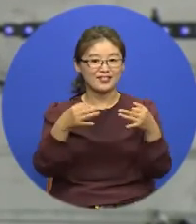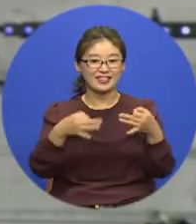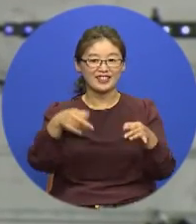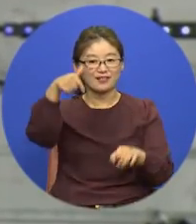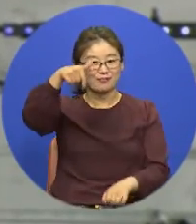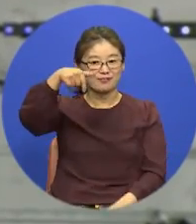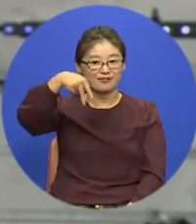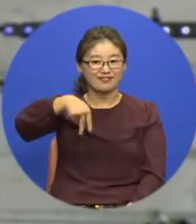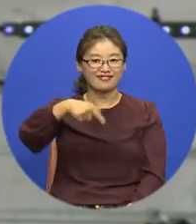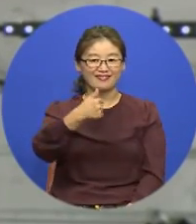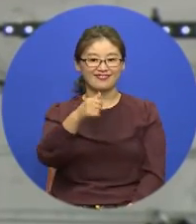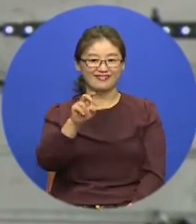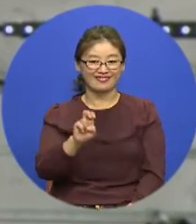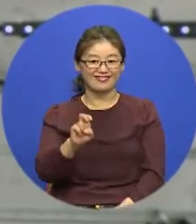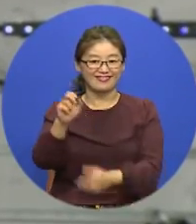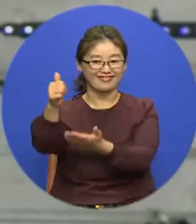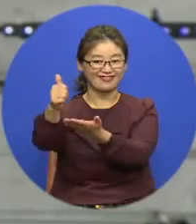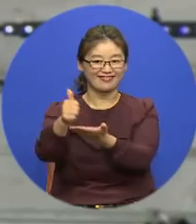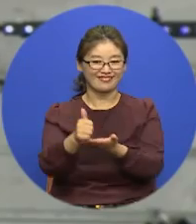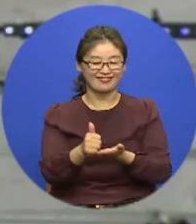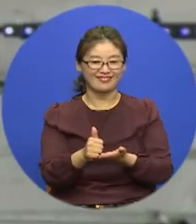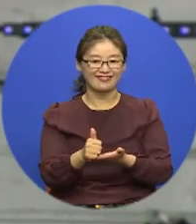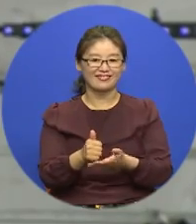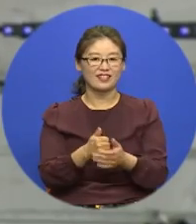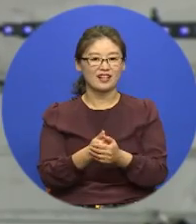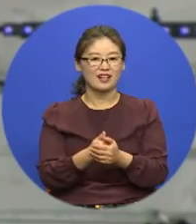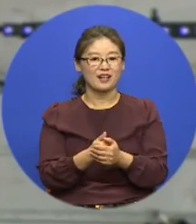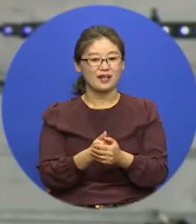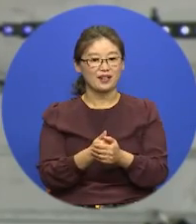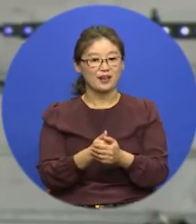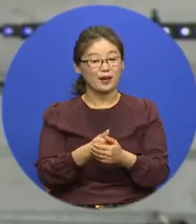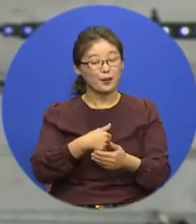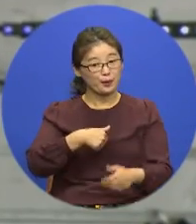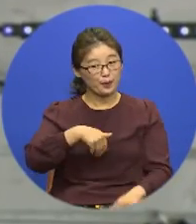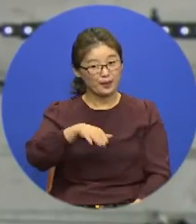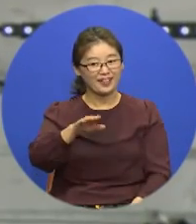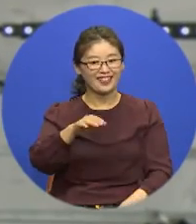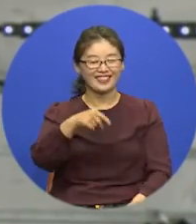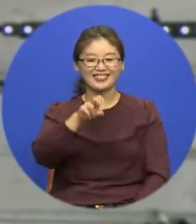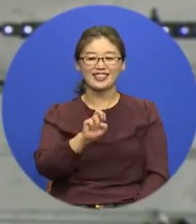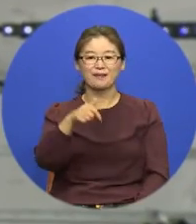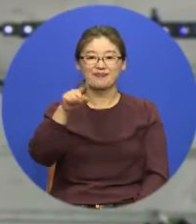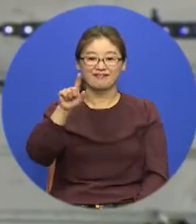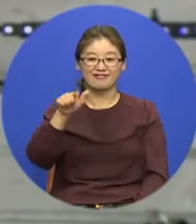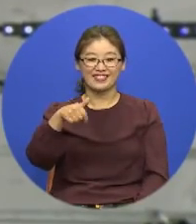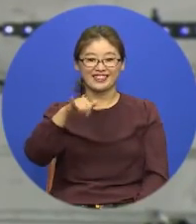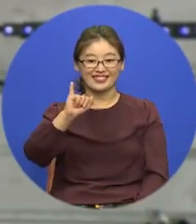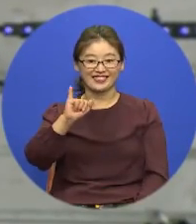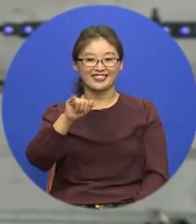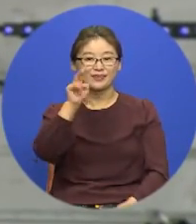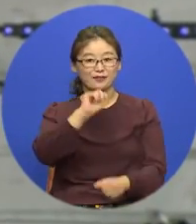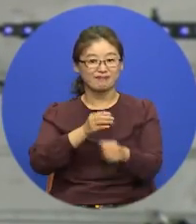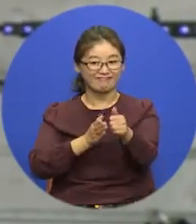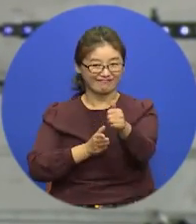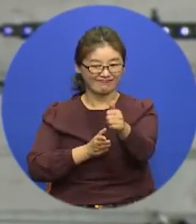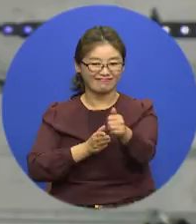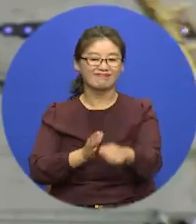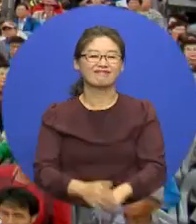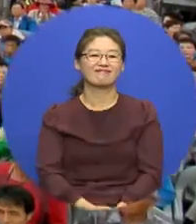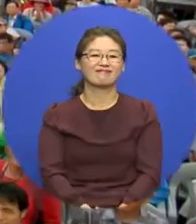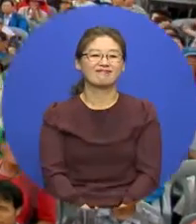김규남 씨를 모시도록 하겠습니다. 돌아가는 삼각지로 여러분 박수로 맞이해 주세요.